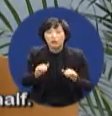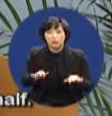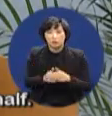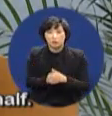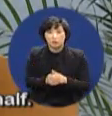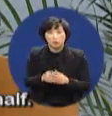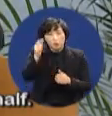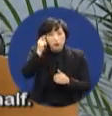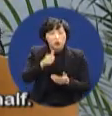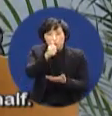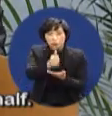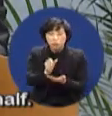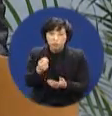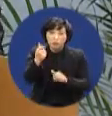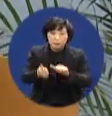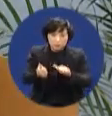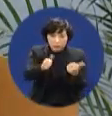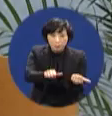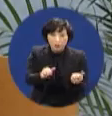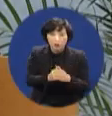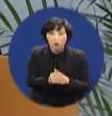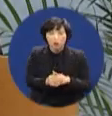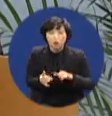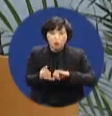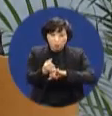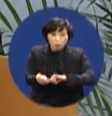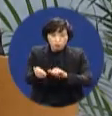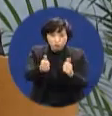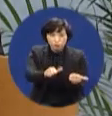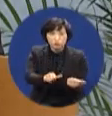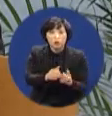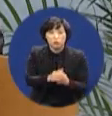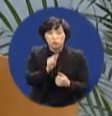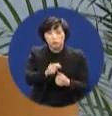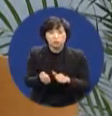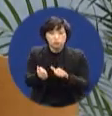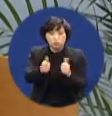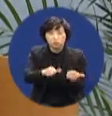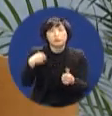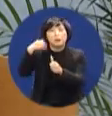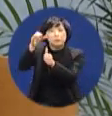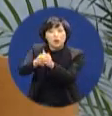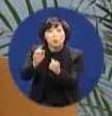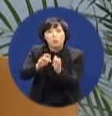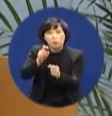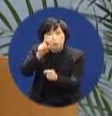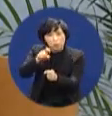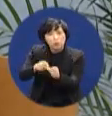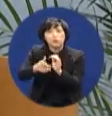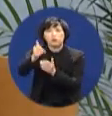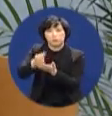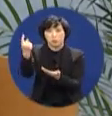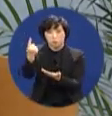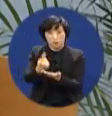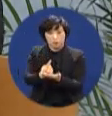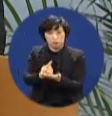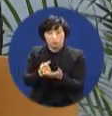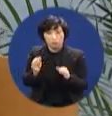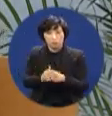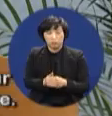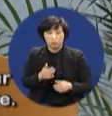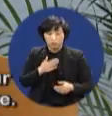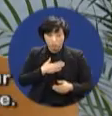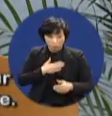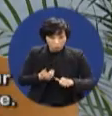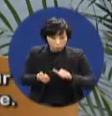말미암아 사망 즉 죽음을 정령 죽으리라고 말씀하셨던 죽음을 담당하러 왔다 이 말이오. 그러니까